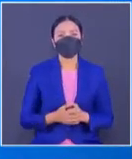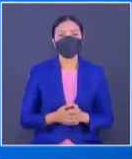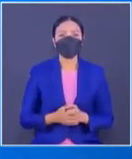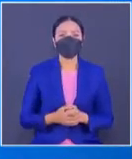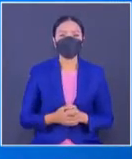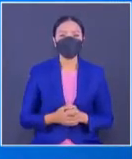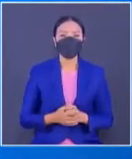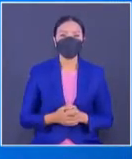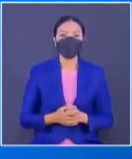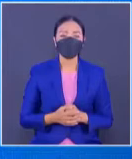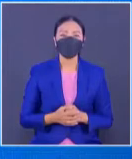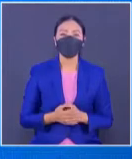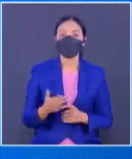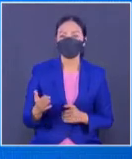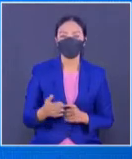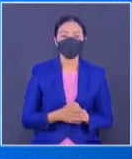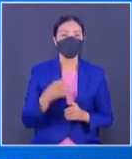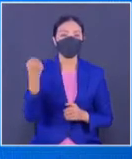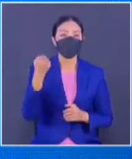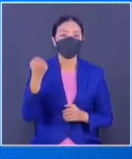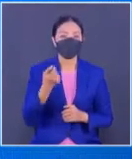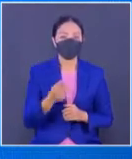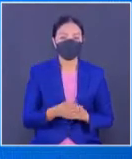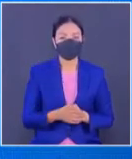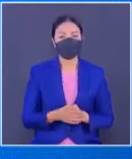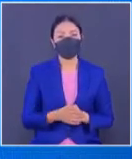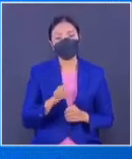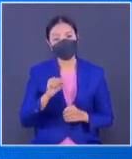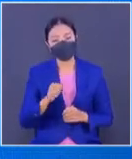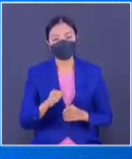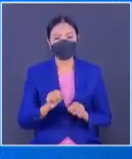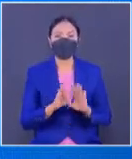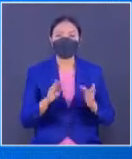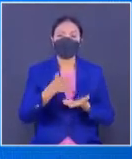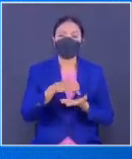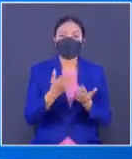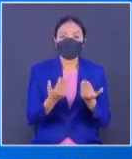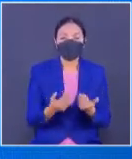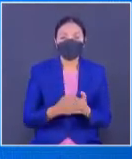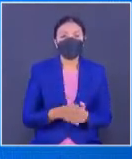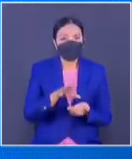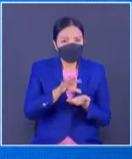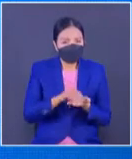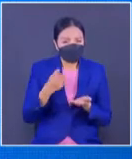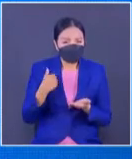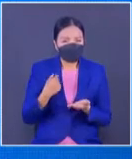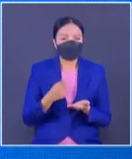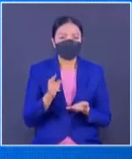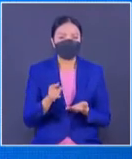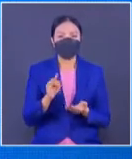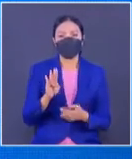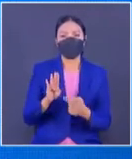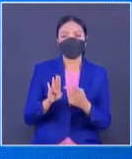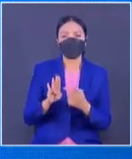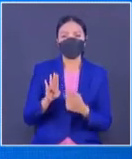ภาผู้แทนราษฎรก็ออกมาเปิดเผยถึงความคืบหน้าในการดำเนินคดีนะครับโดยตอนนี้มีข้อมูลคาดการว่านายบ